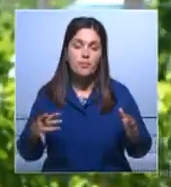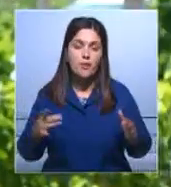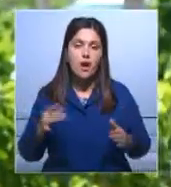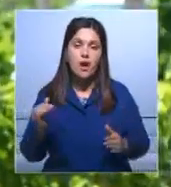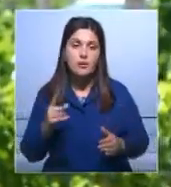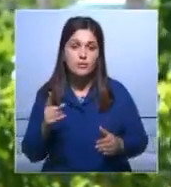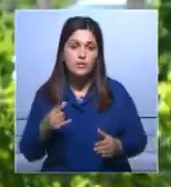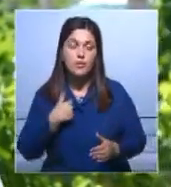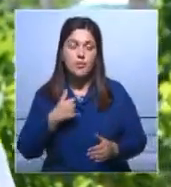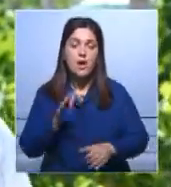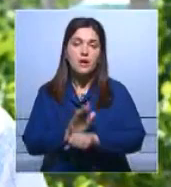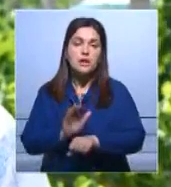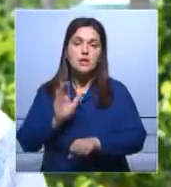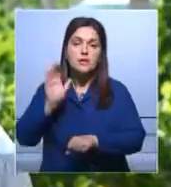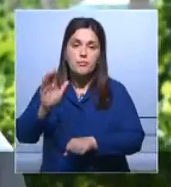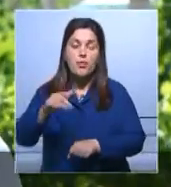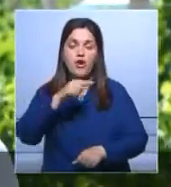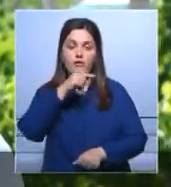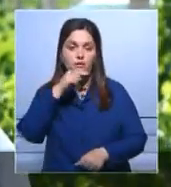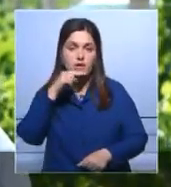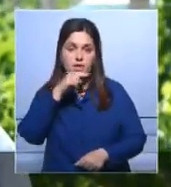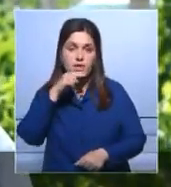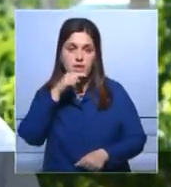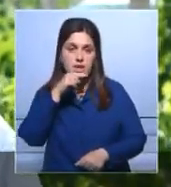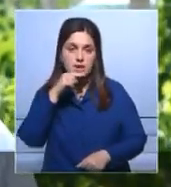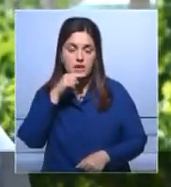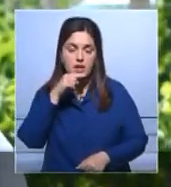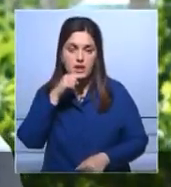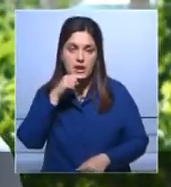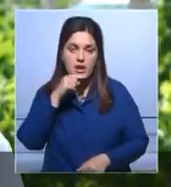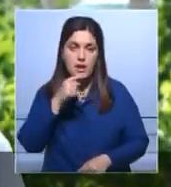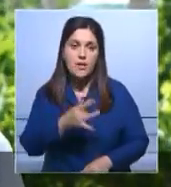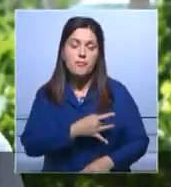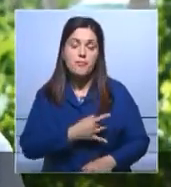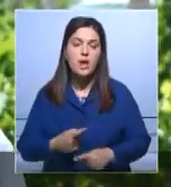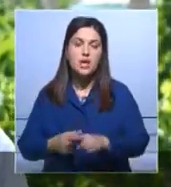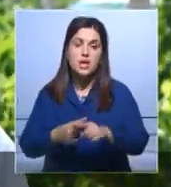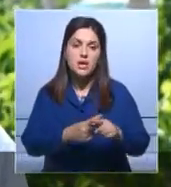культур мы отправили в Россию, в Белоруссию